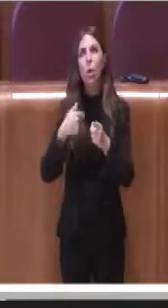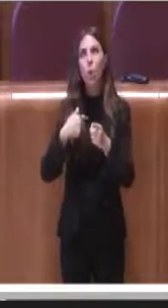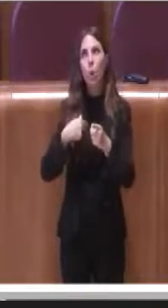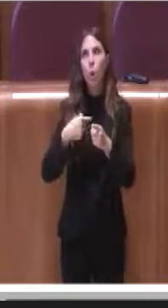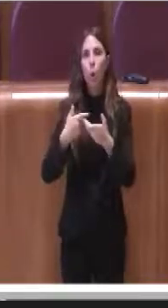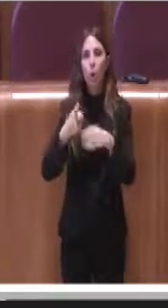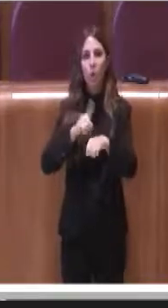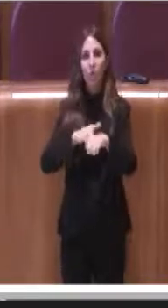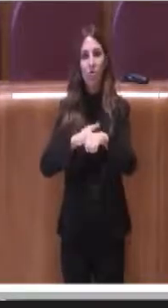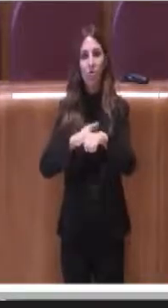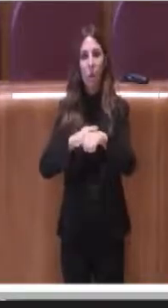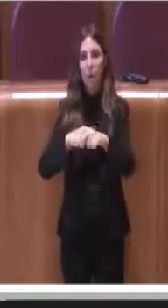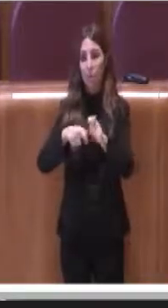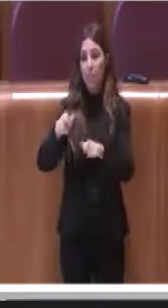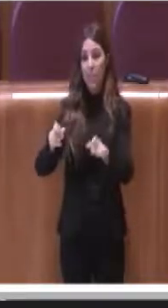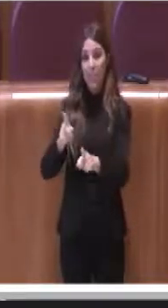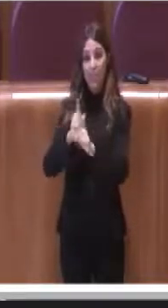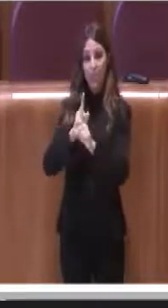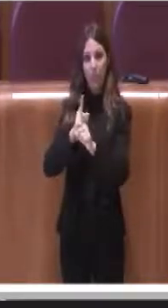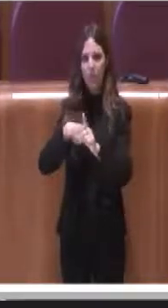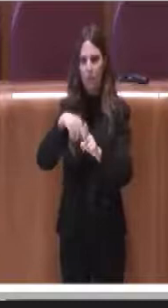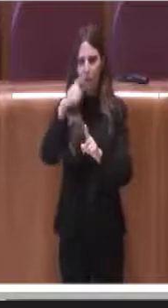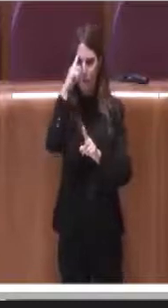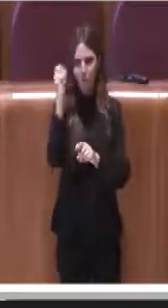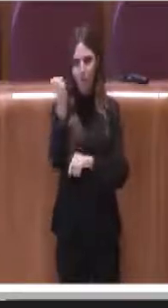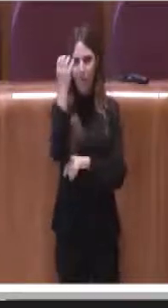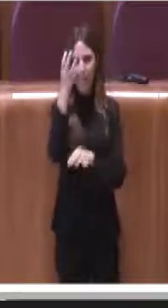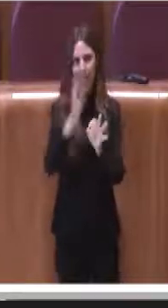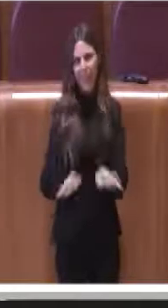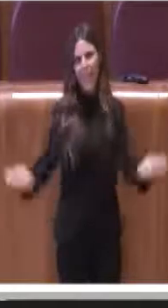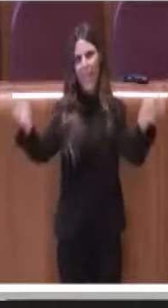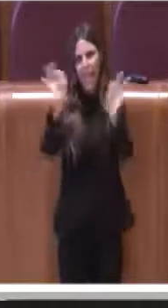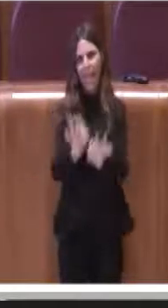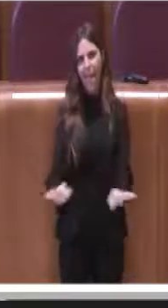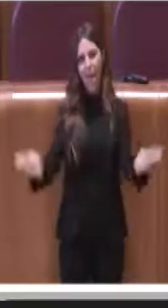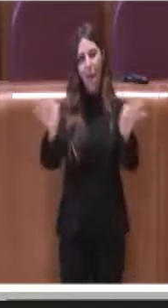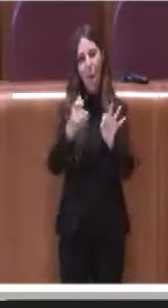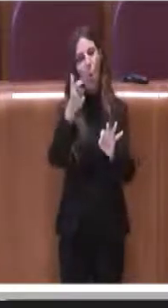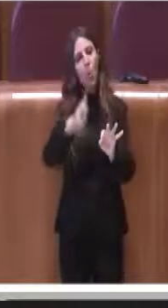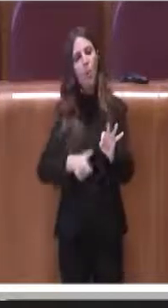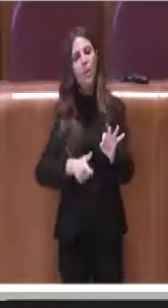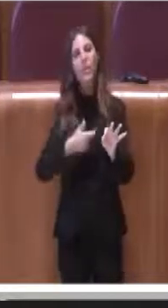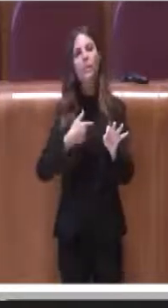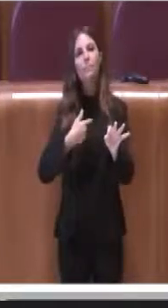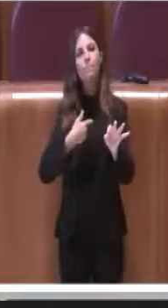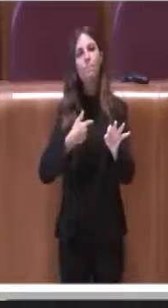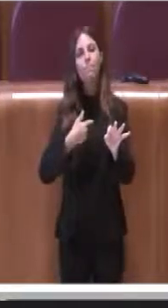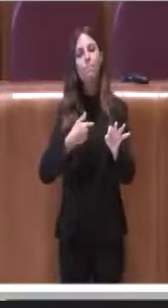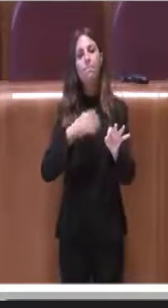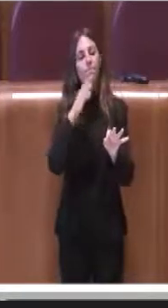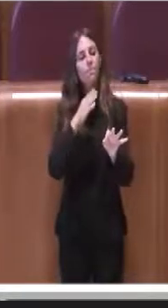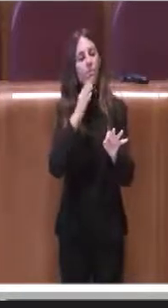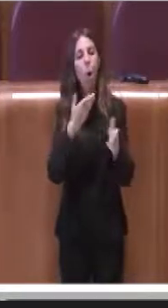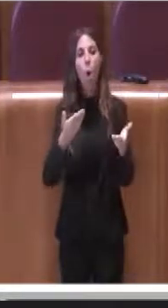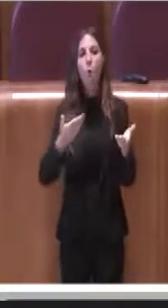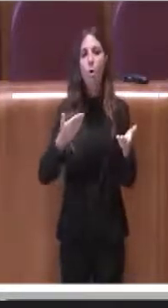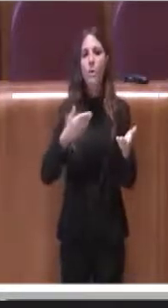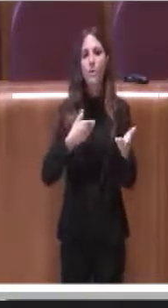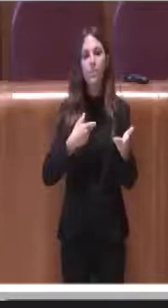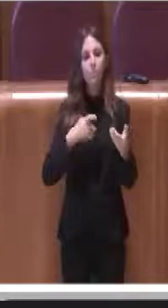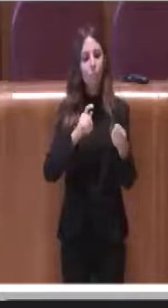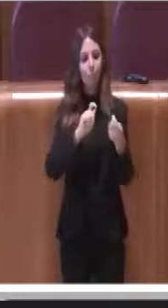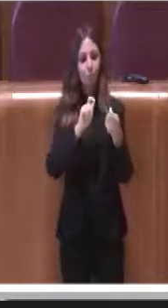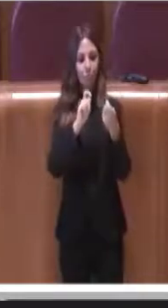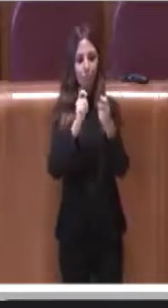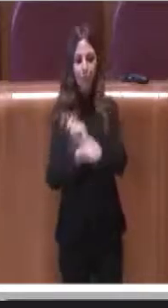Ora, non è che ci siamo inventati nulla, perché tutte queste raccomandazioni poi tramutate in decreto dignità erano